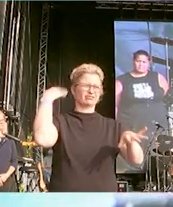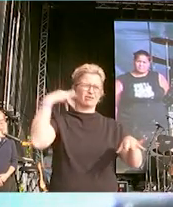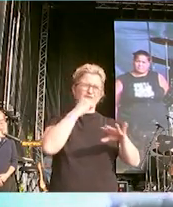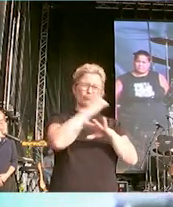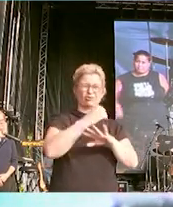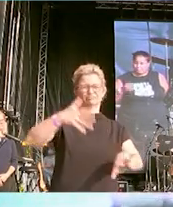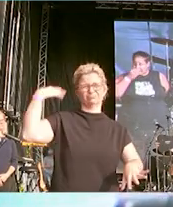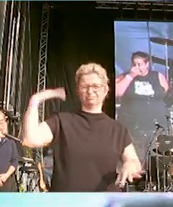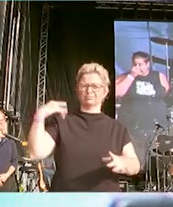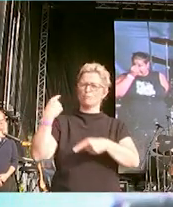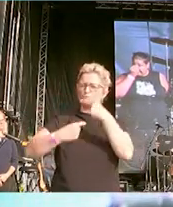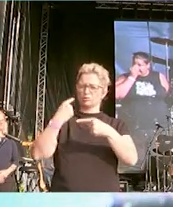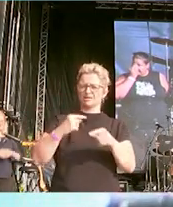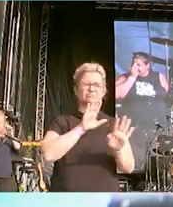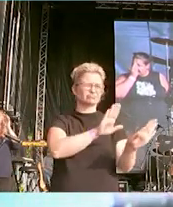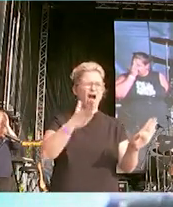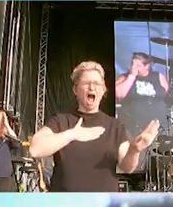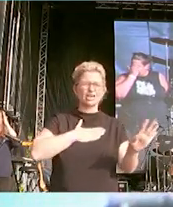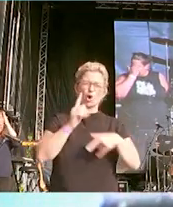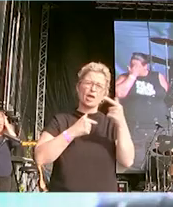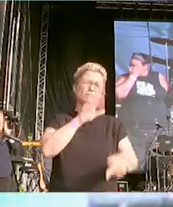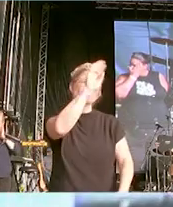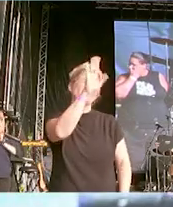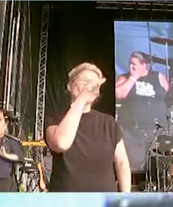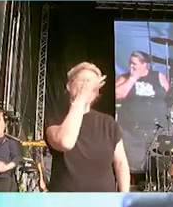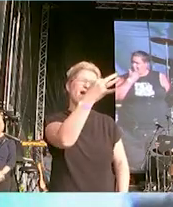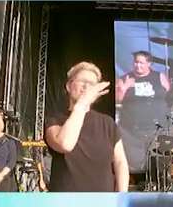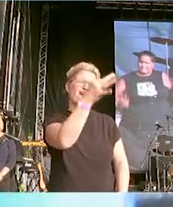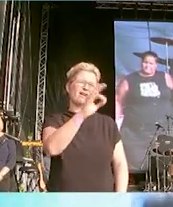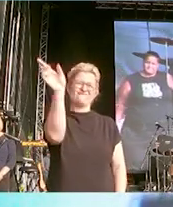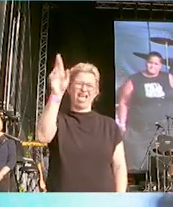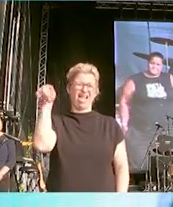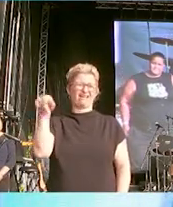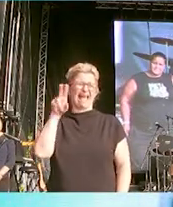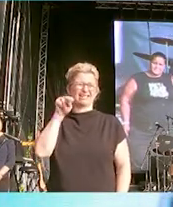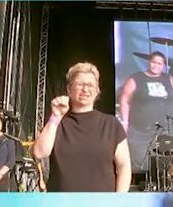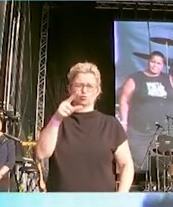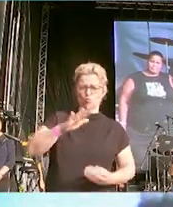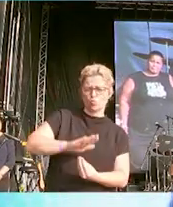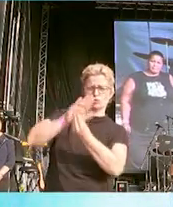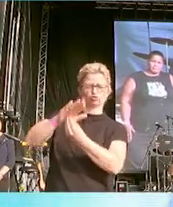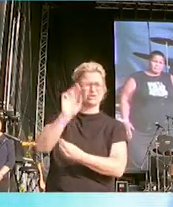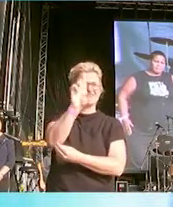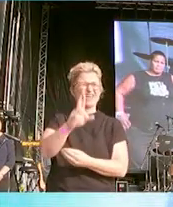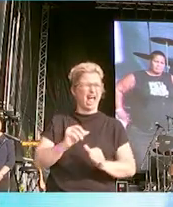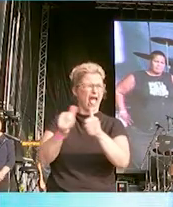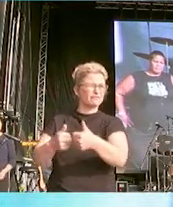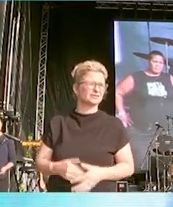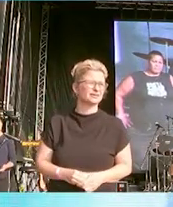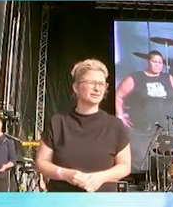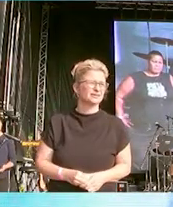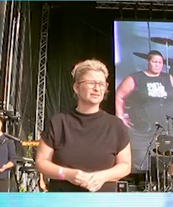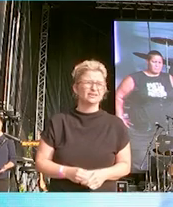Im Prozess fragten deren Angehörige immer wieder, wer hat dem NSU geholfen? Warum